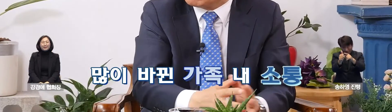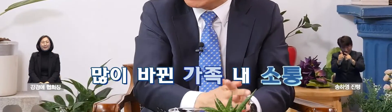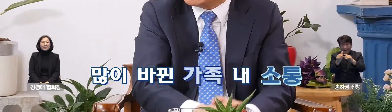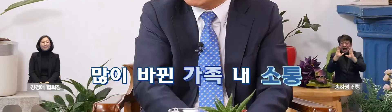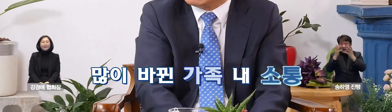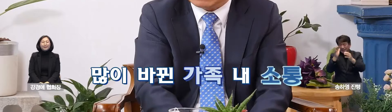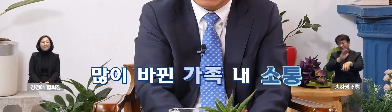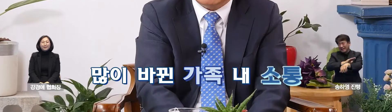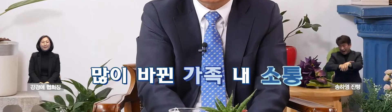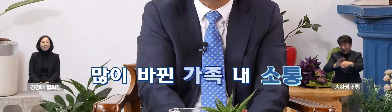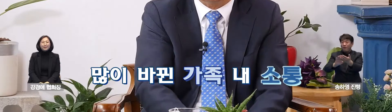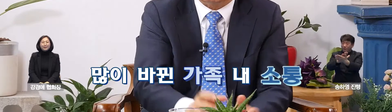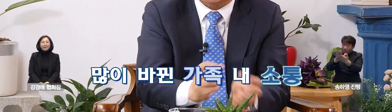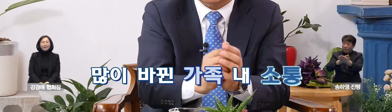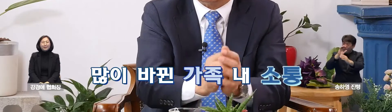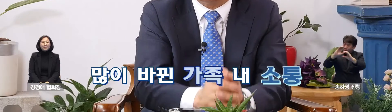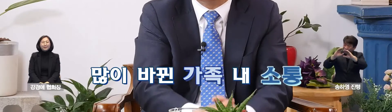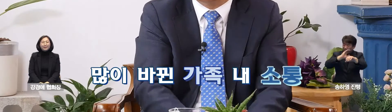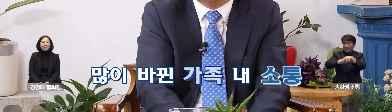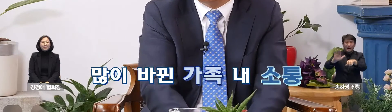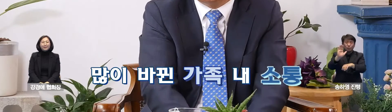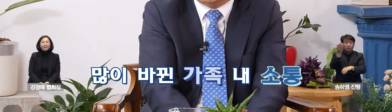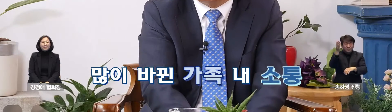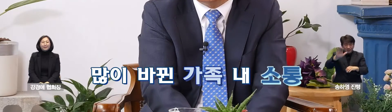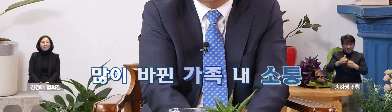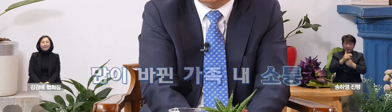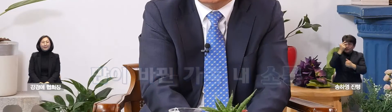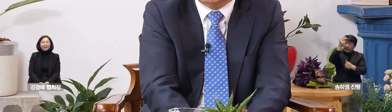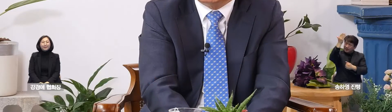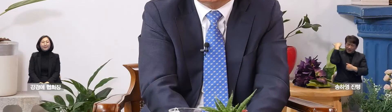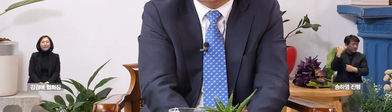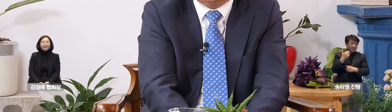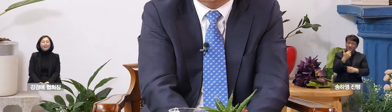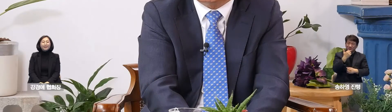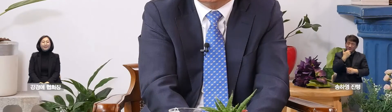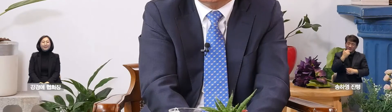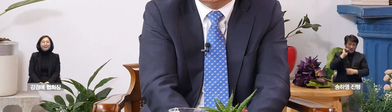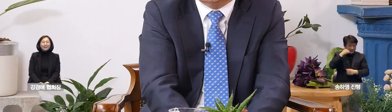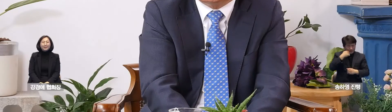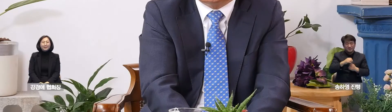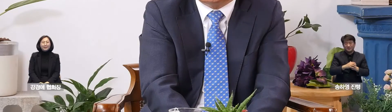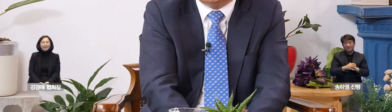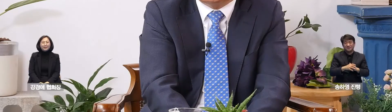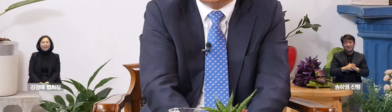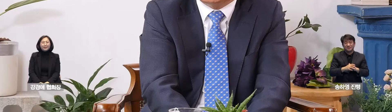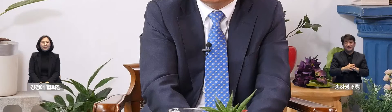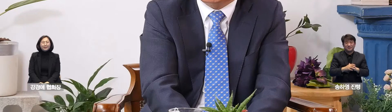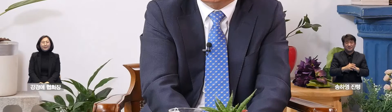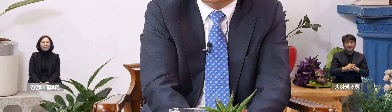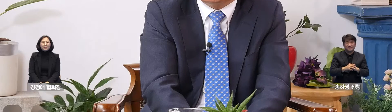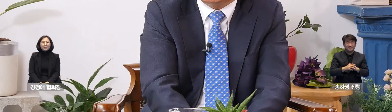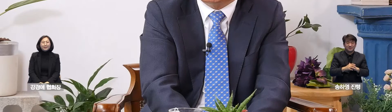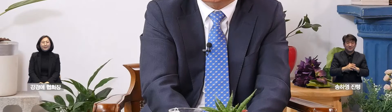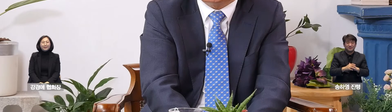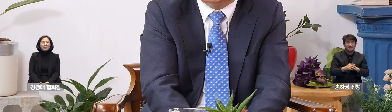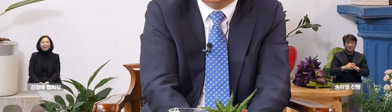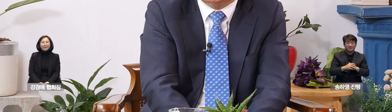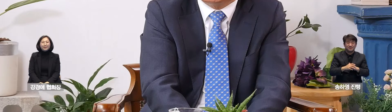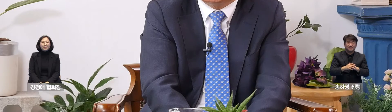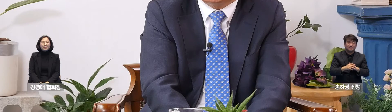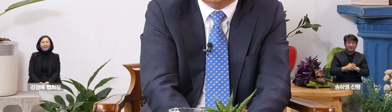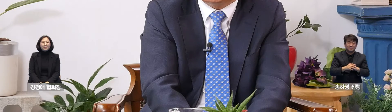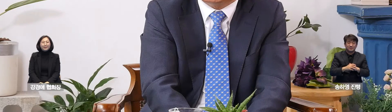잘 논기도 네. 하긴 하는데 소통도 잘 되고 예전에 안 그랬어요. 그래가지고 이제는 이제 아마 그런